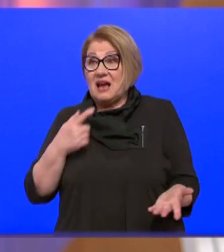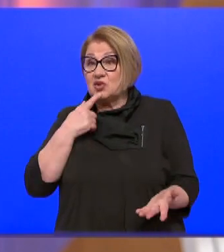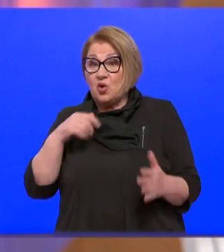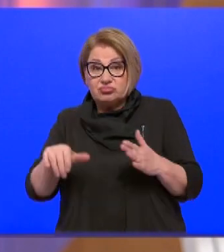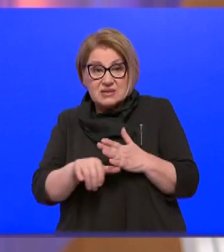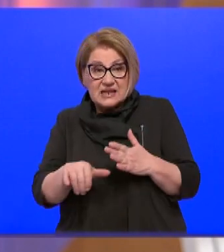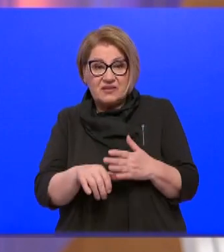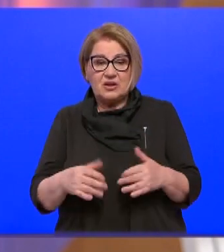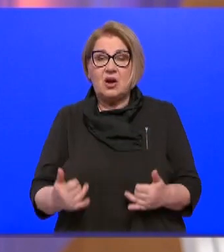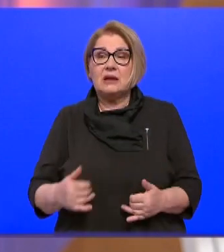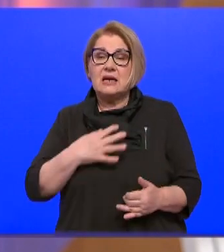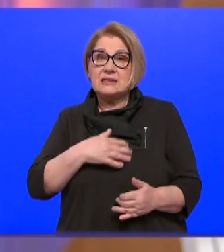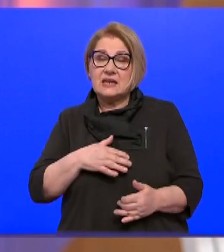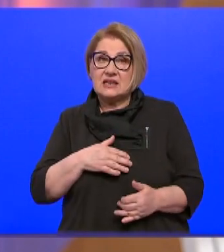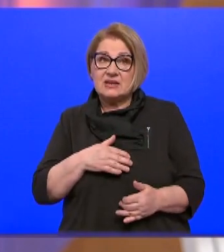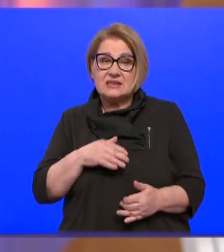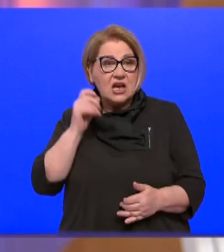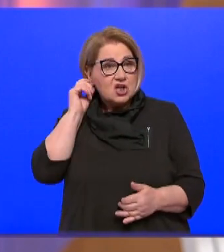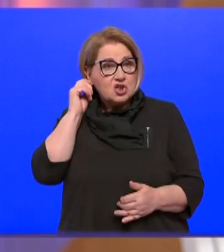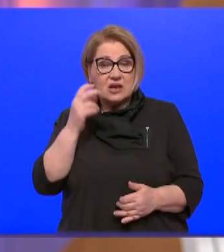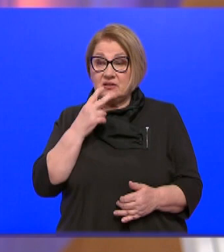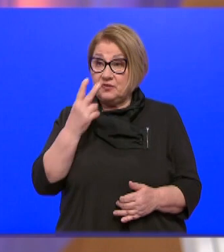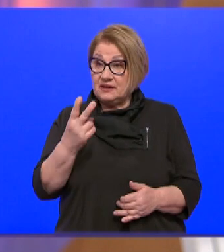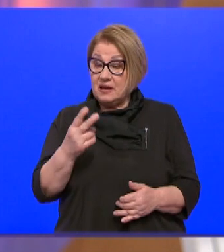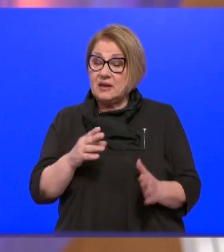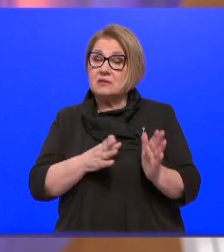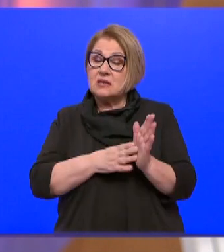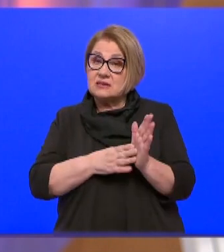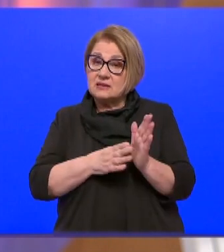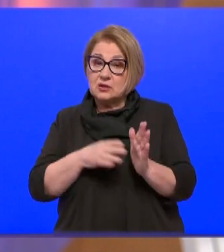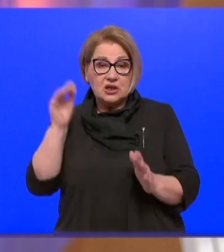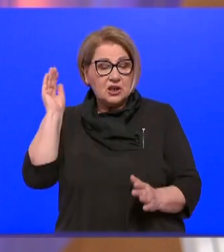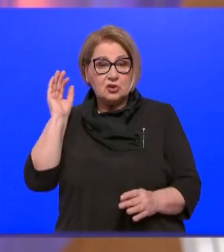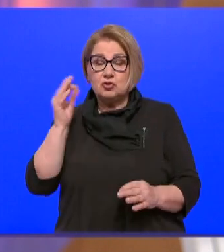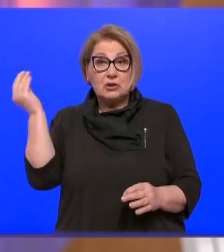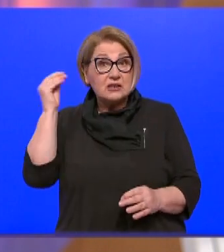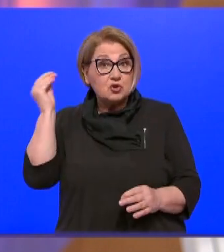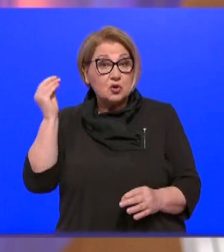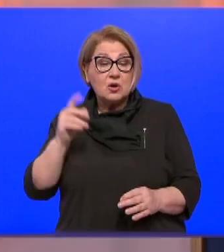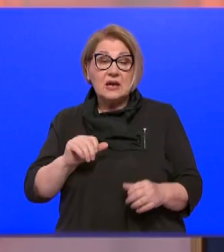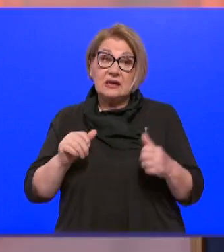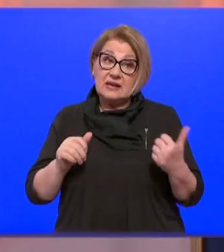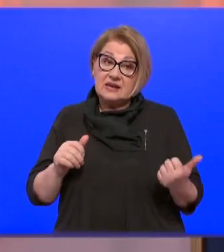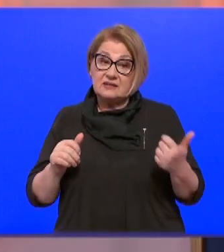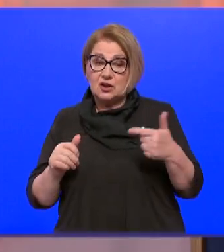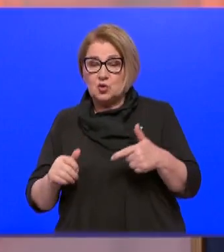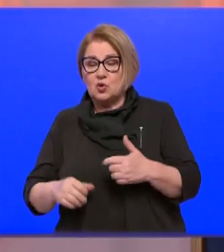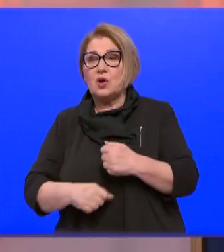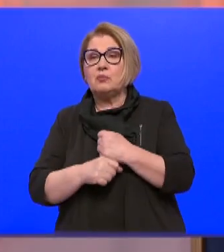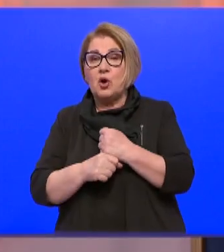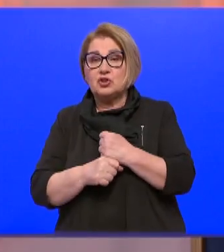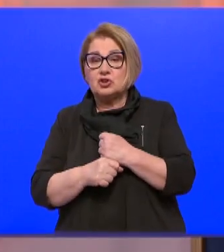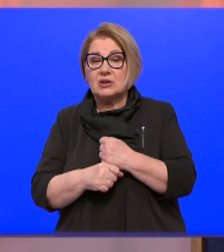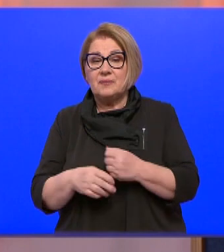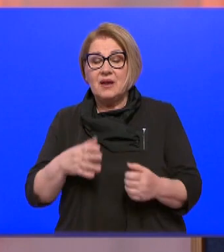se hrvatske žene vidu, da se cijene i da se čuju. i da jedna drugoj bude podrška. Uvijek.